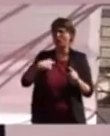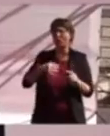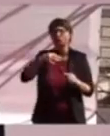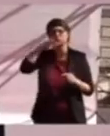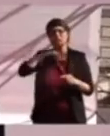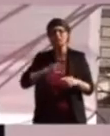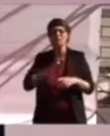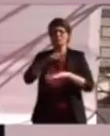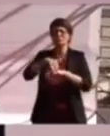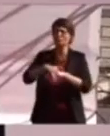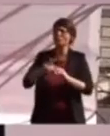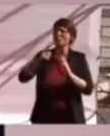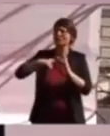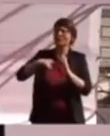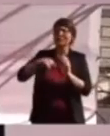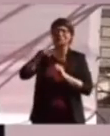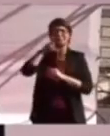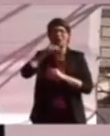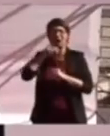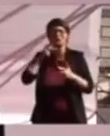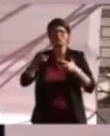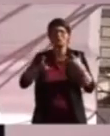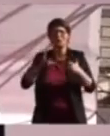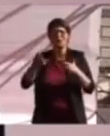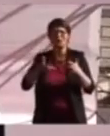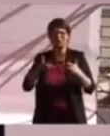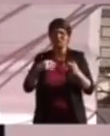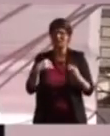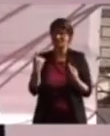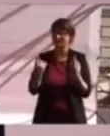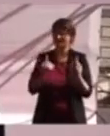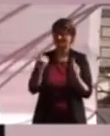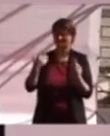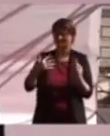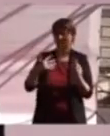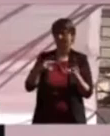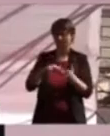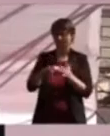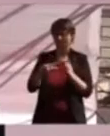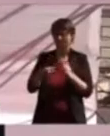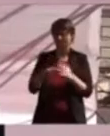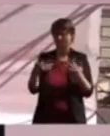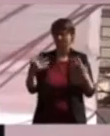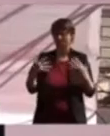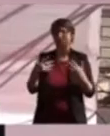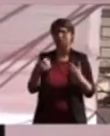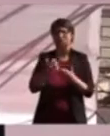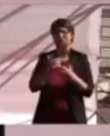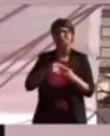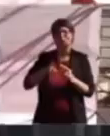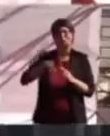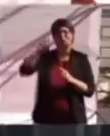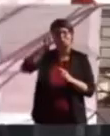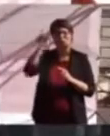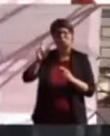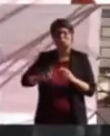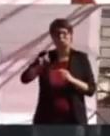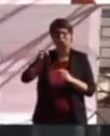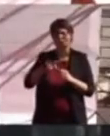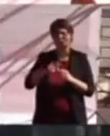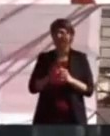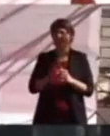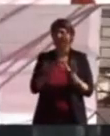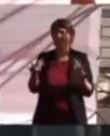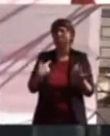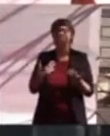la situazione è stata diciamo molto molto problematica soprattutto in un pezzo del paese ma il virus ha sempre